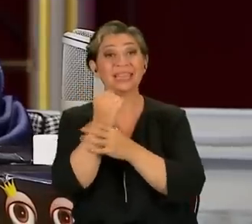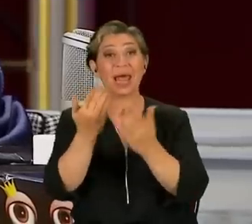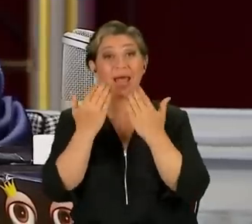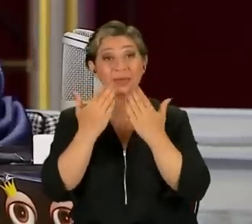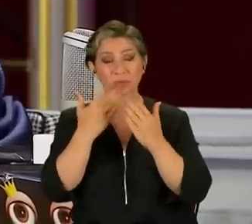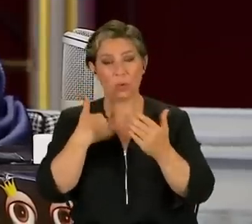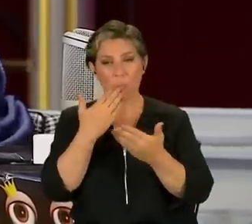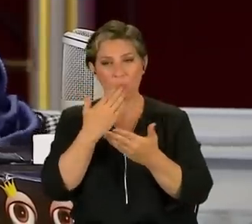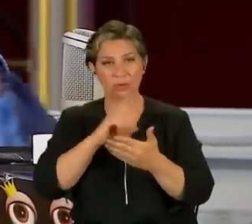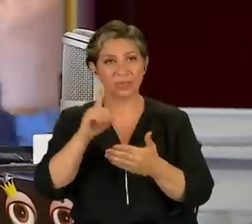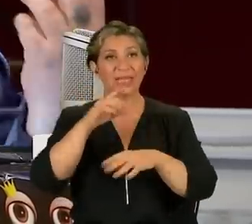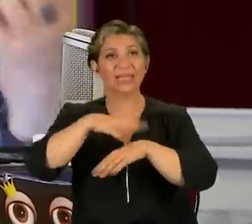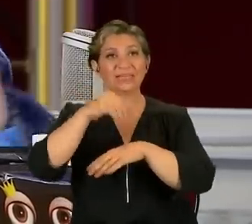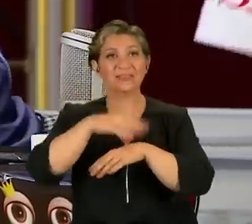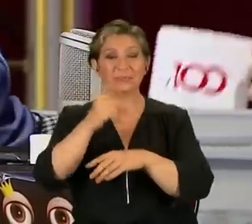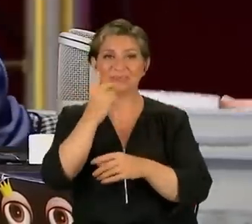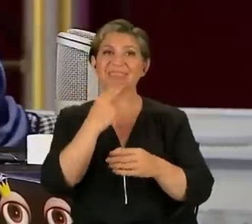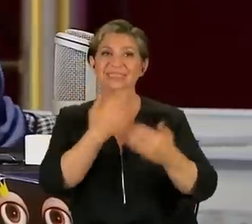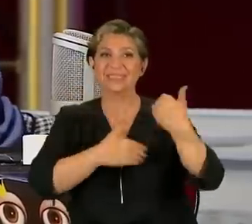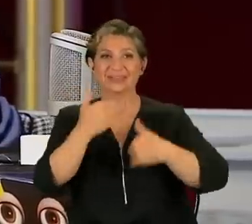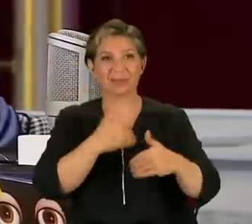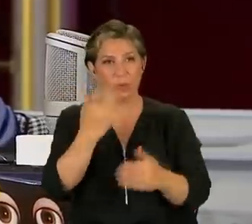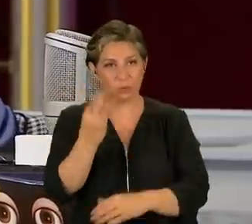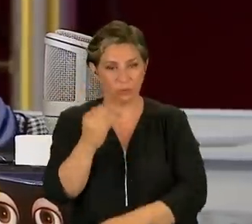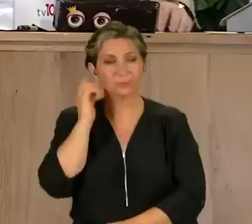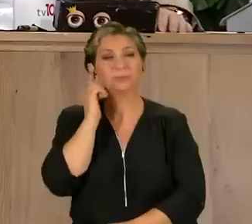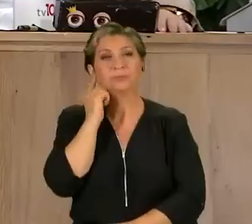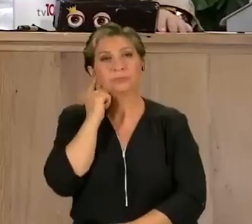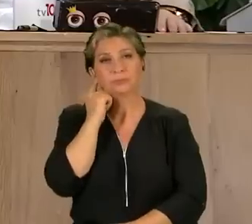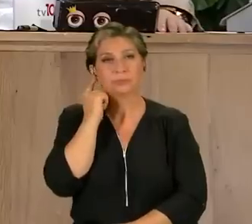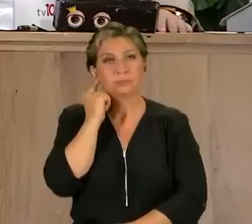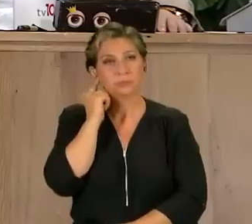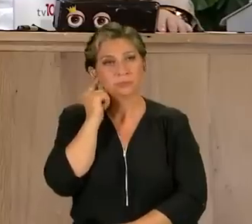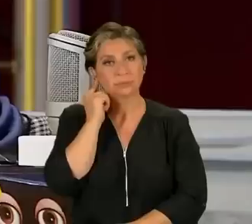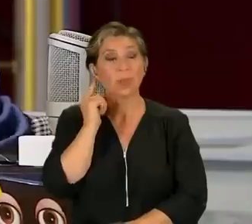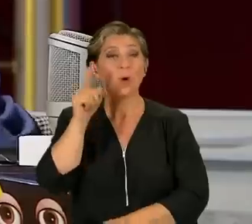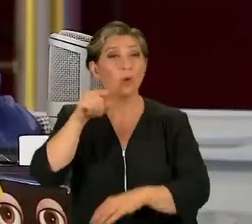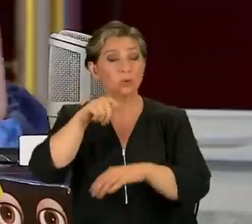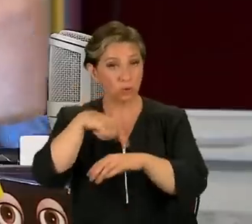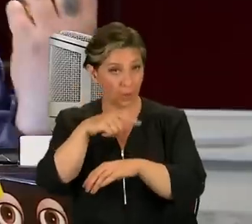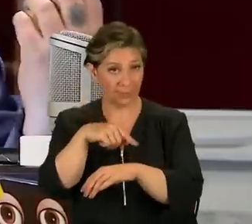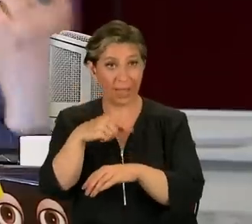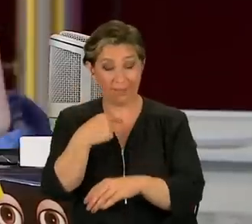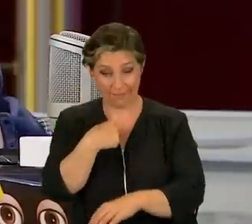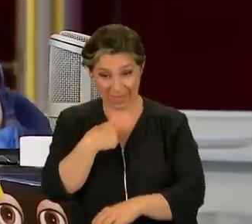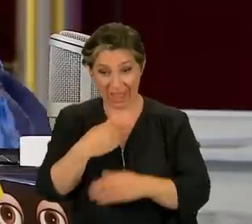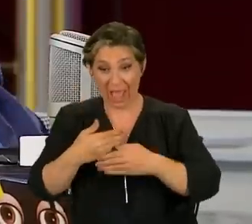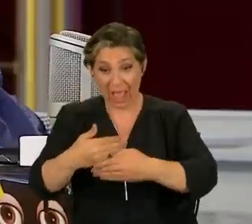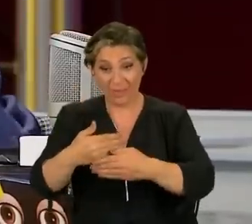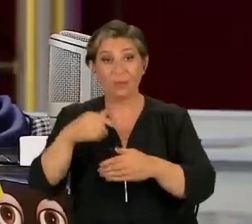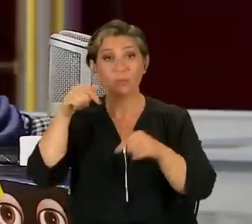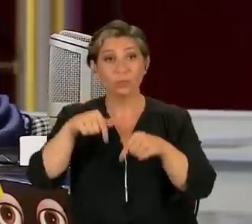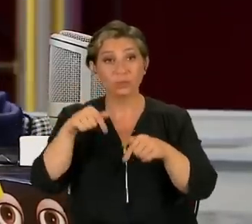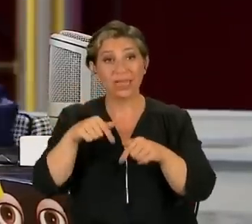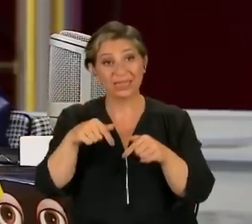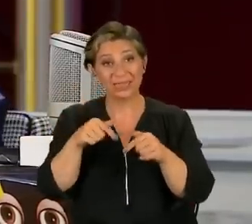Akademisi'nde okurken İsviçreli bir kız arkadaşım oldu. Tamam. O dönemde ben hamileyim